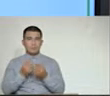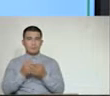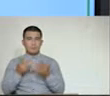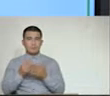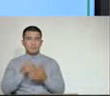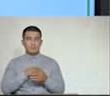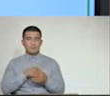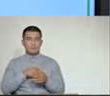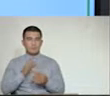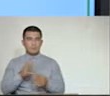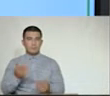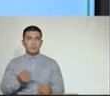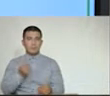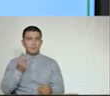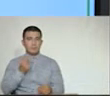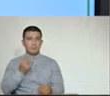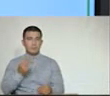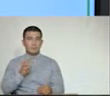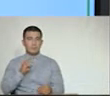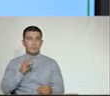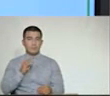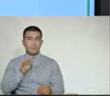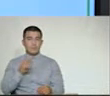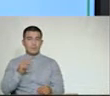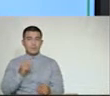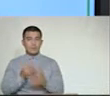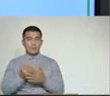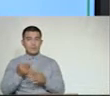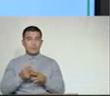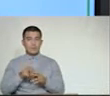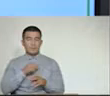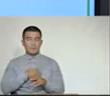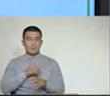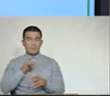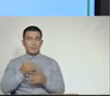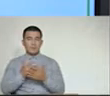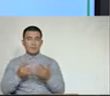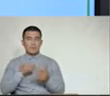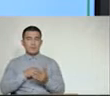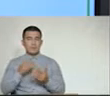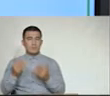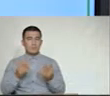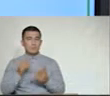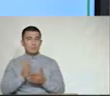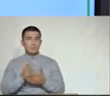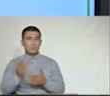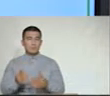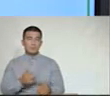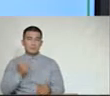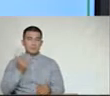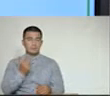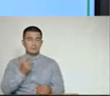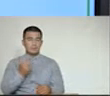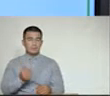farq qiladi? Ikkinchi, tufilkaning sitoplazmasida qanday organoidlar joylashgan?